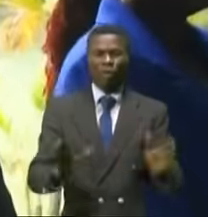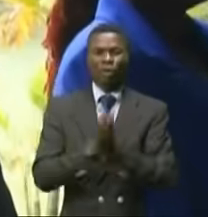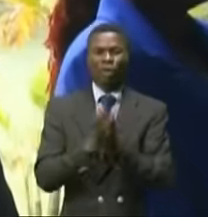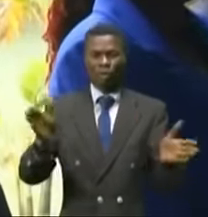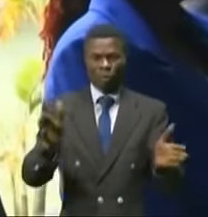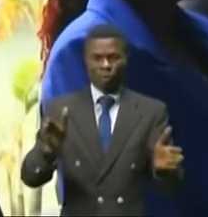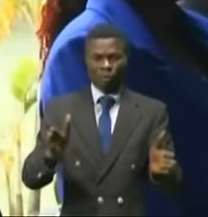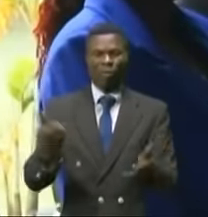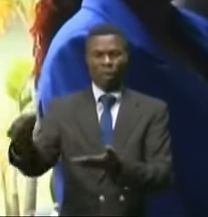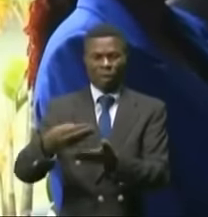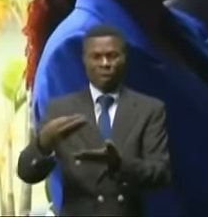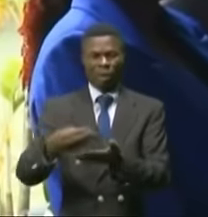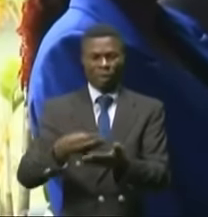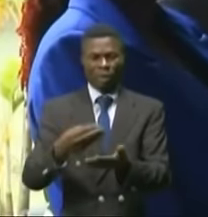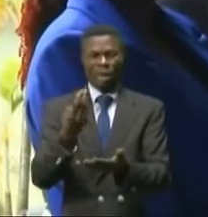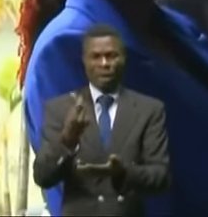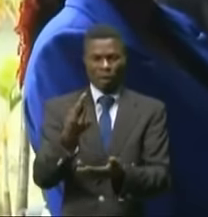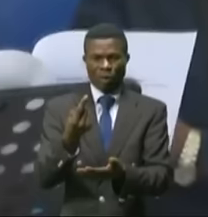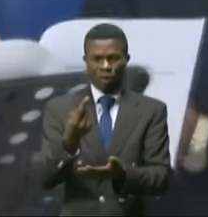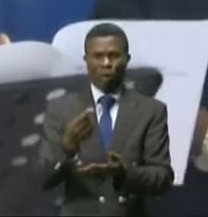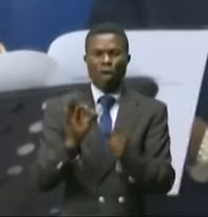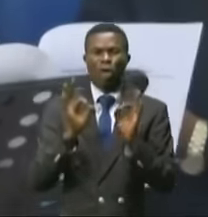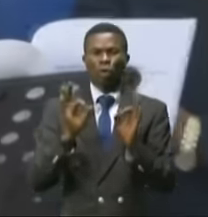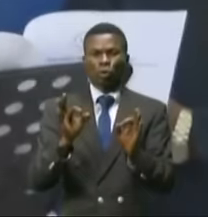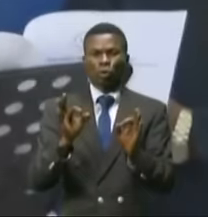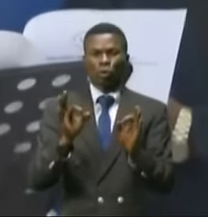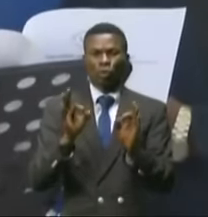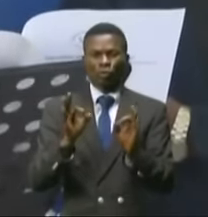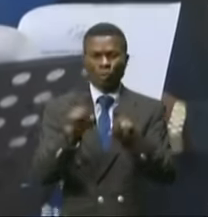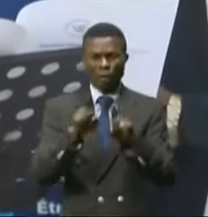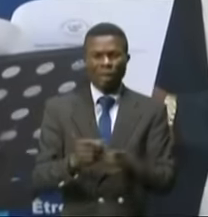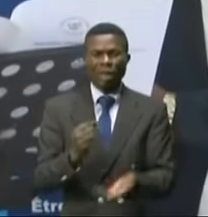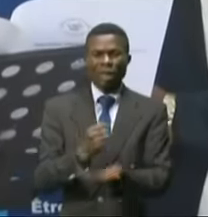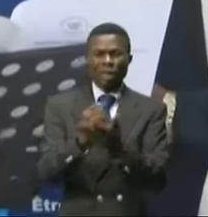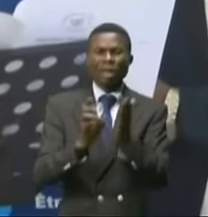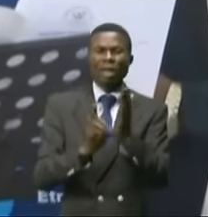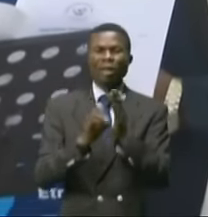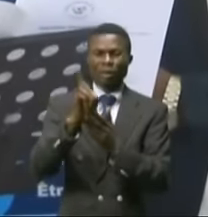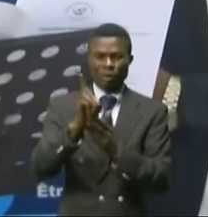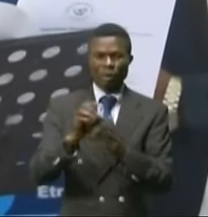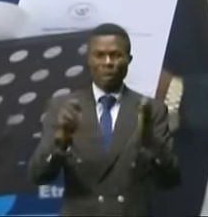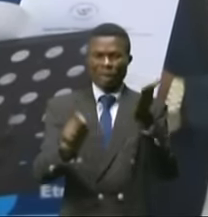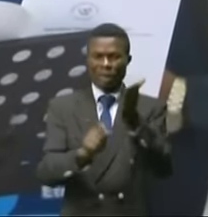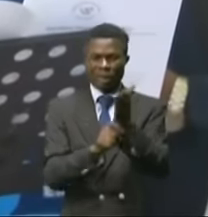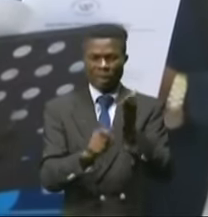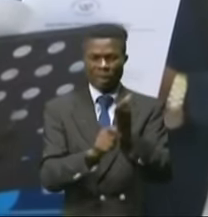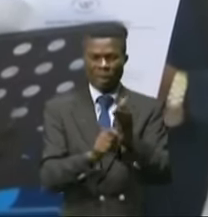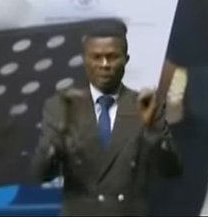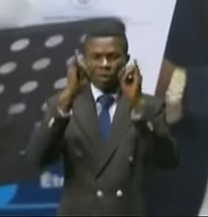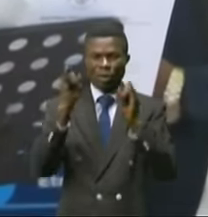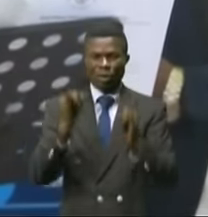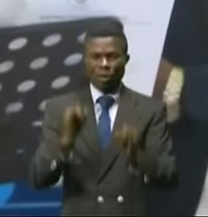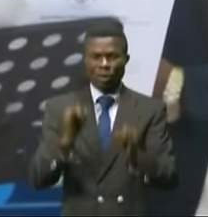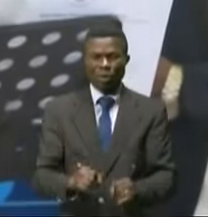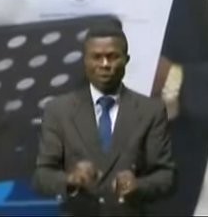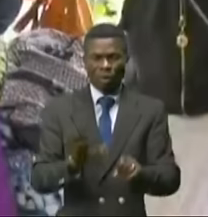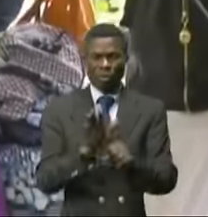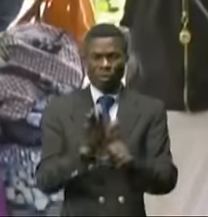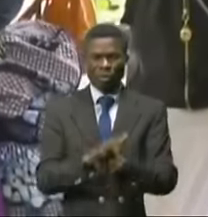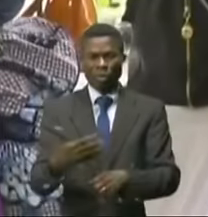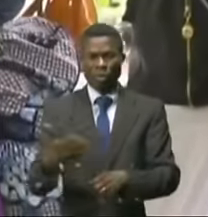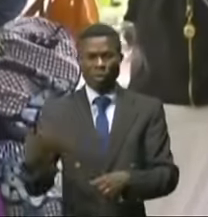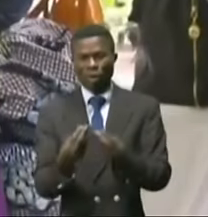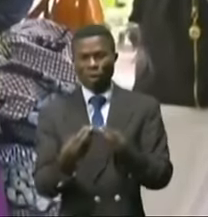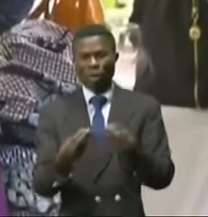en mobilisant le financement innovant et en favorisant le développement des technologies numériques et autres. Le résultat,